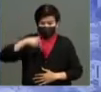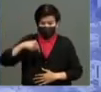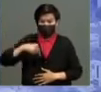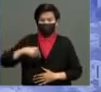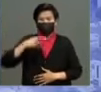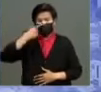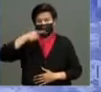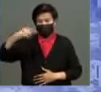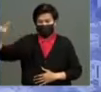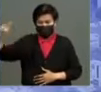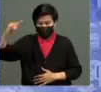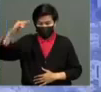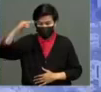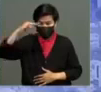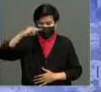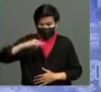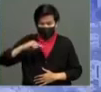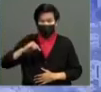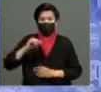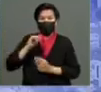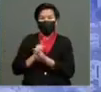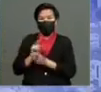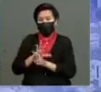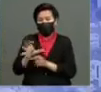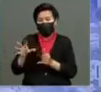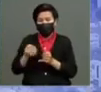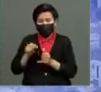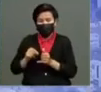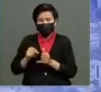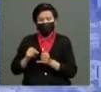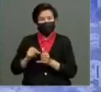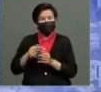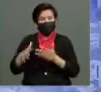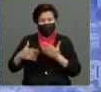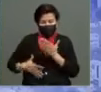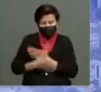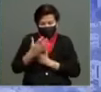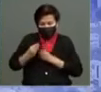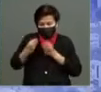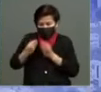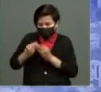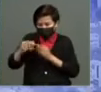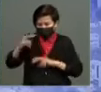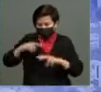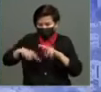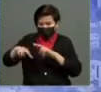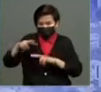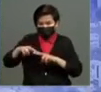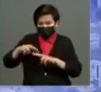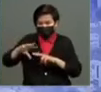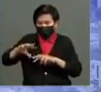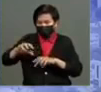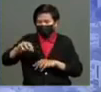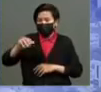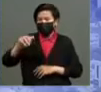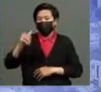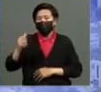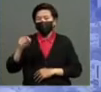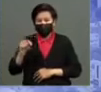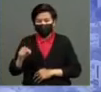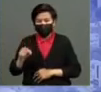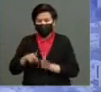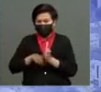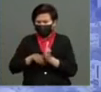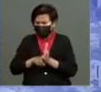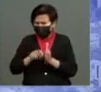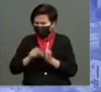าแล้วก็มีการติดเชื้อขึ้นมาก็เป็นโอกาสที่เราจะได้เข้าไปดูแลแล้วก็ทำให้เขาดีขึ้นส่วนว่าจะเป็นสายพันธุ์อ